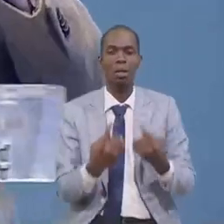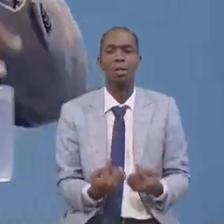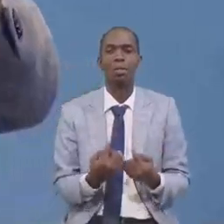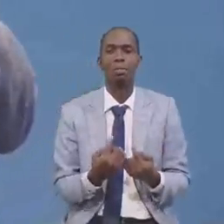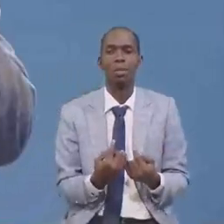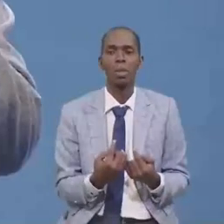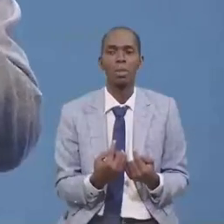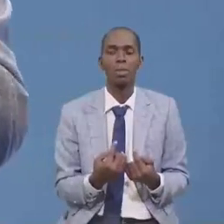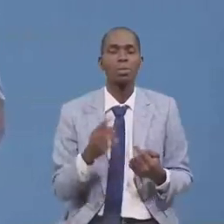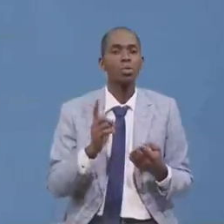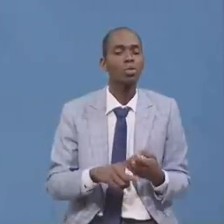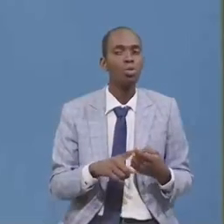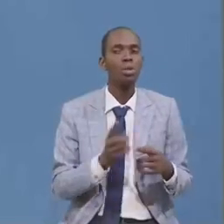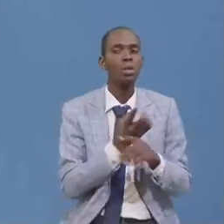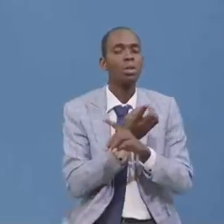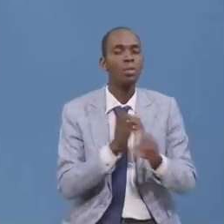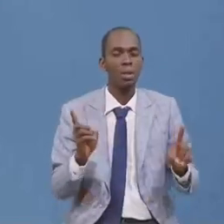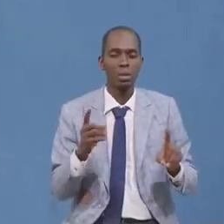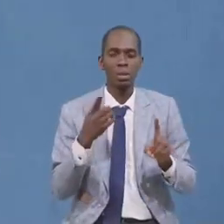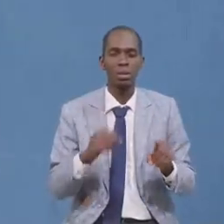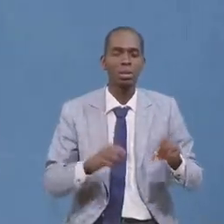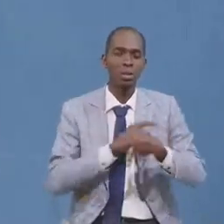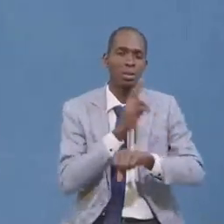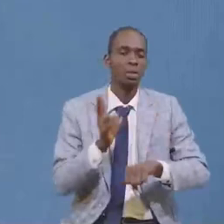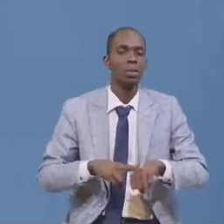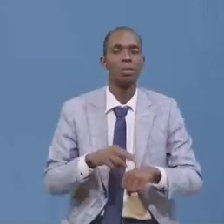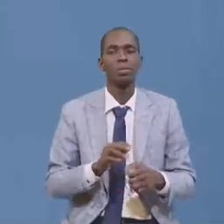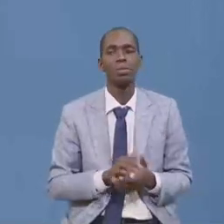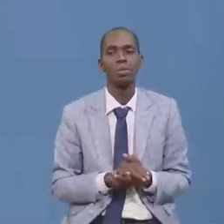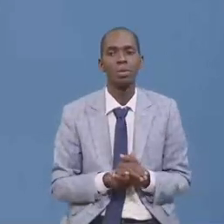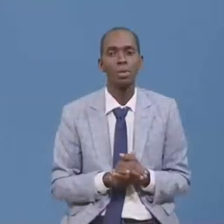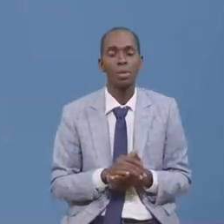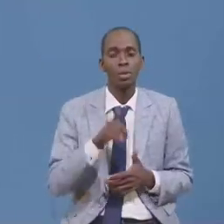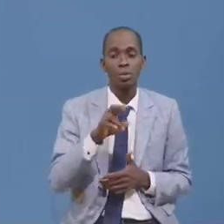Tout cela a été maintenant mis ensemble pour délivrer la nation.